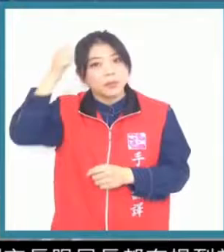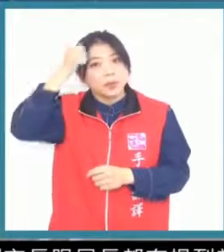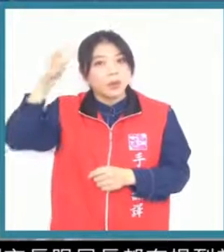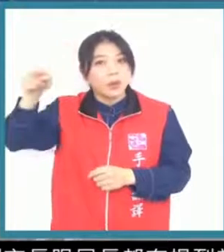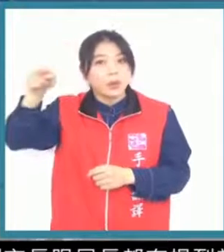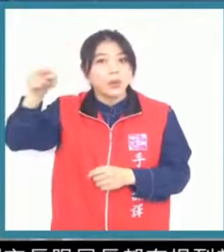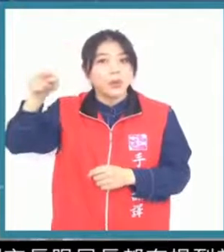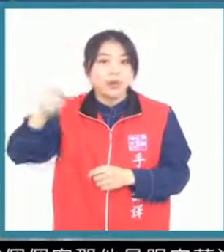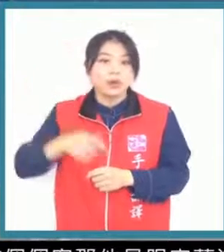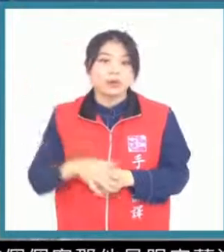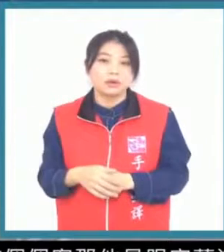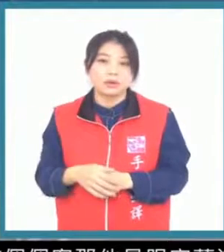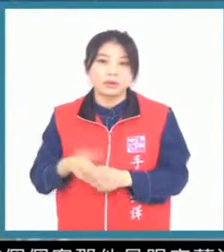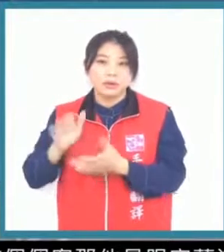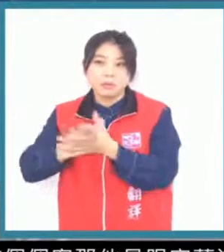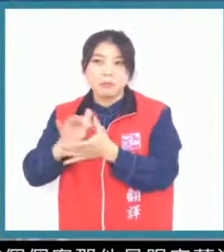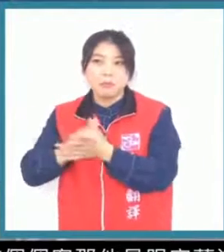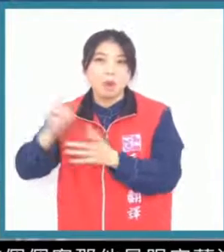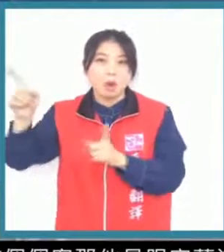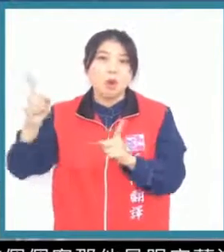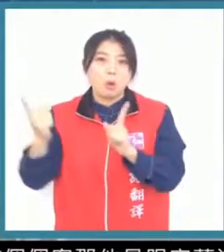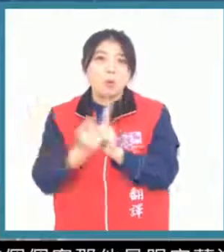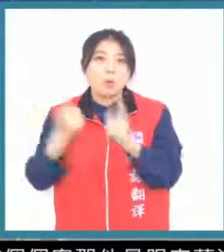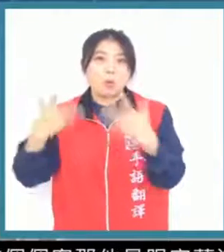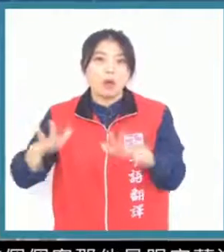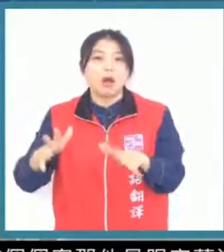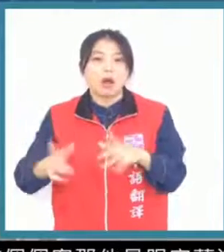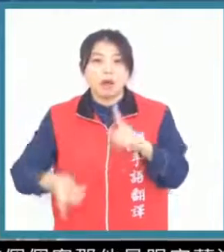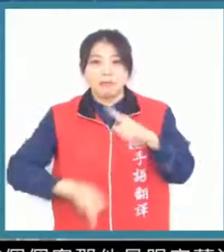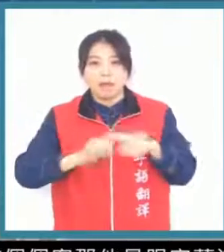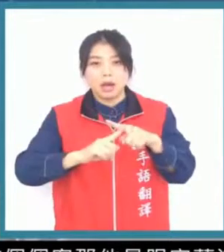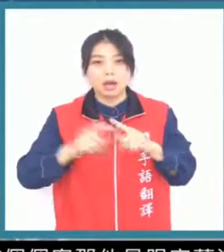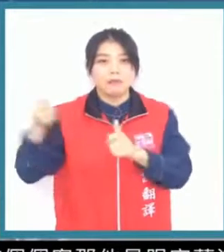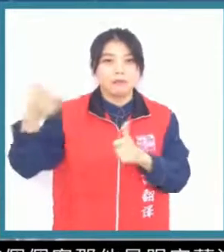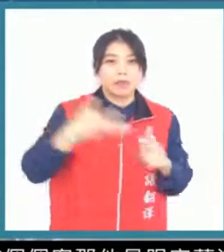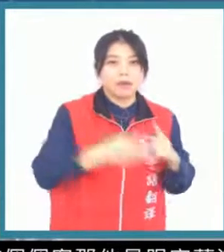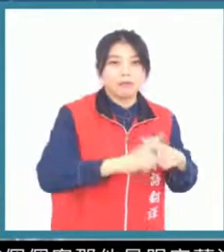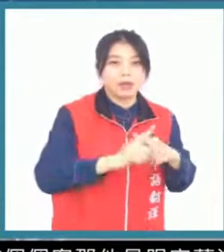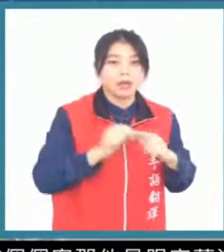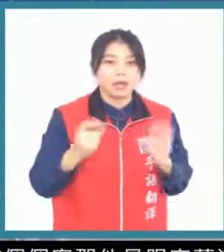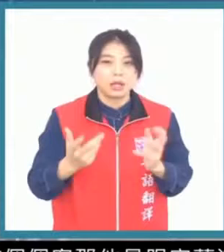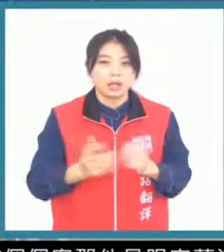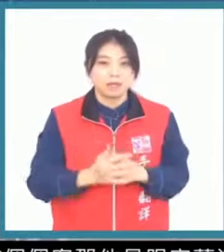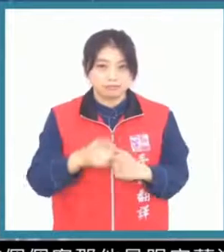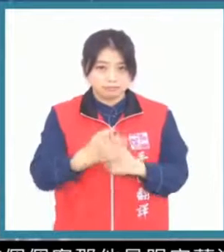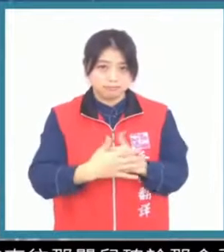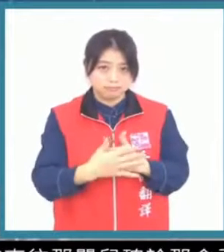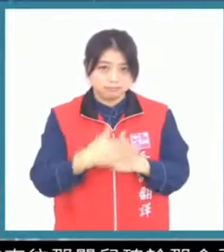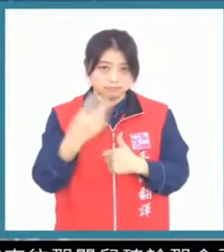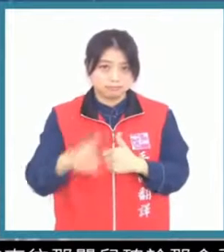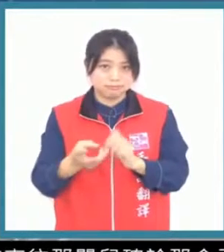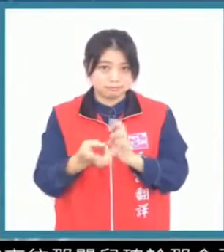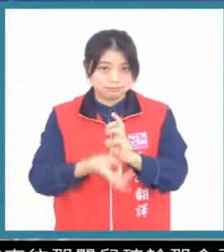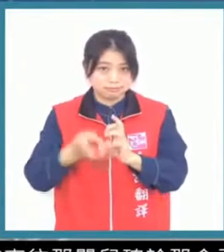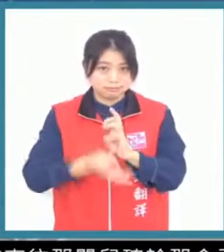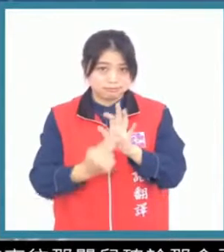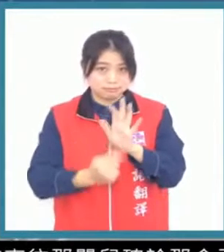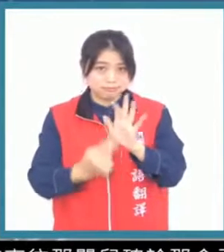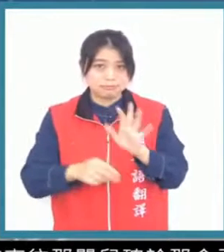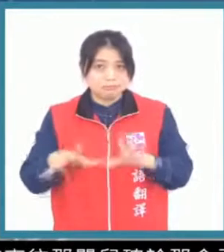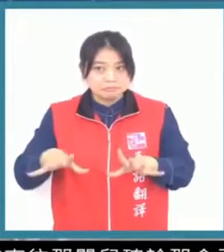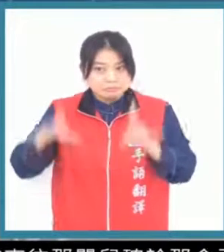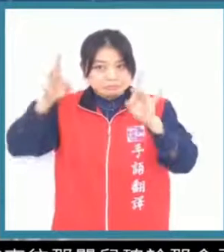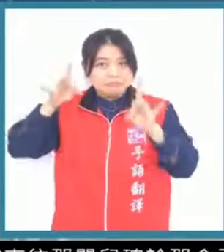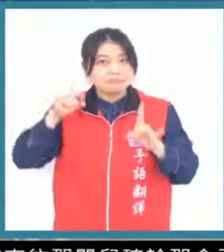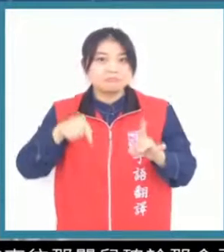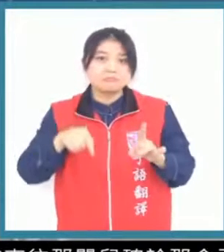友有来往，那因而确诊。那今天那是不是可以再帮我们说明一下，就是以初步医调